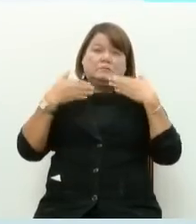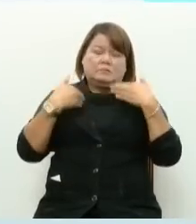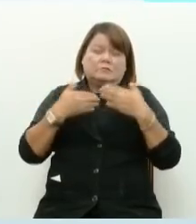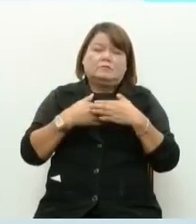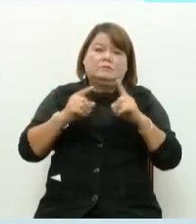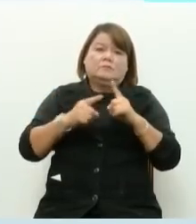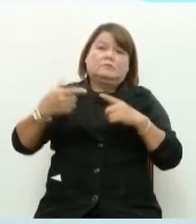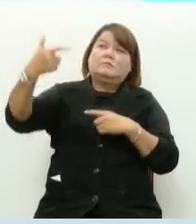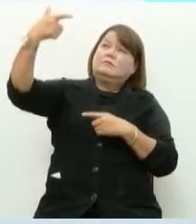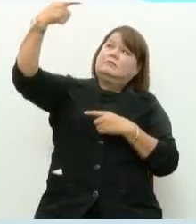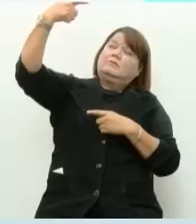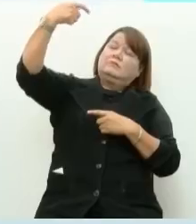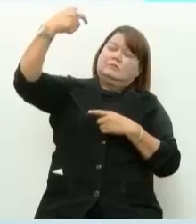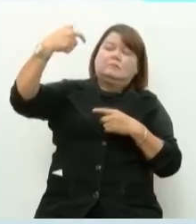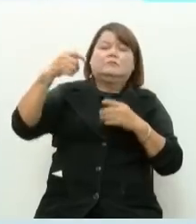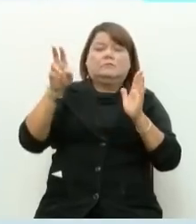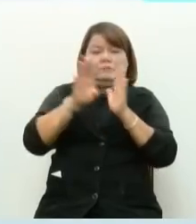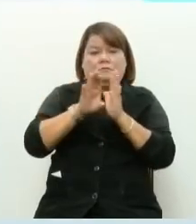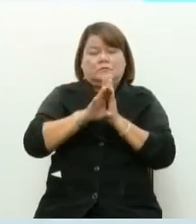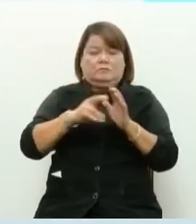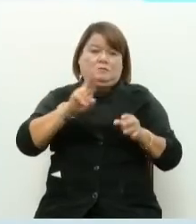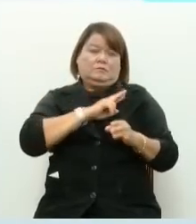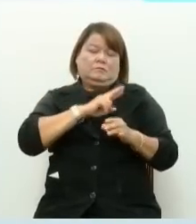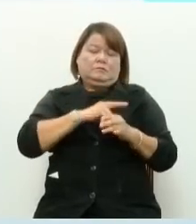คะเซลฟี่ภาพตัวเองในขณะที่รับชมรายการผู้เช้าข่าวส